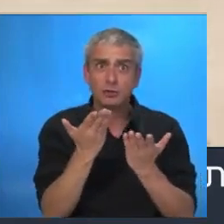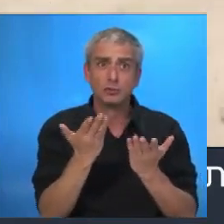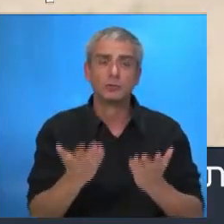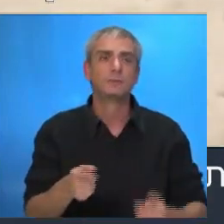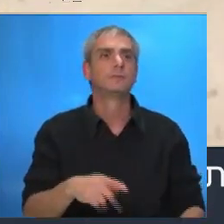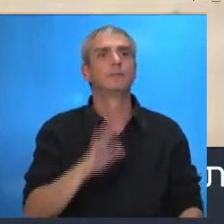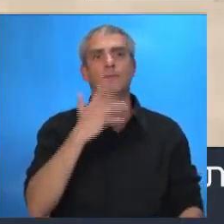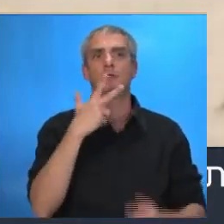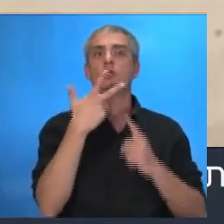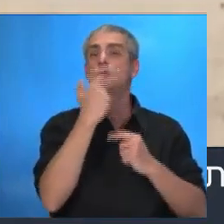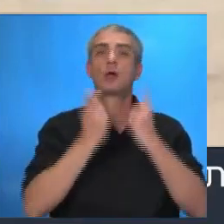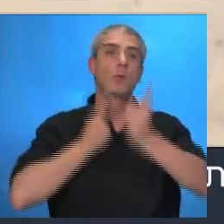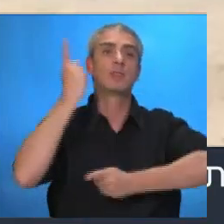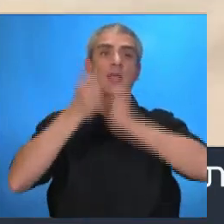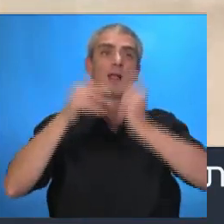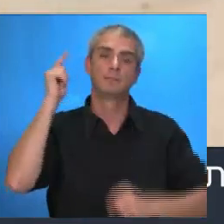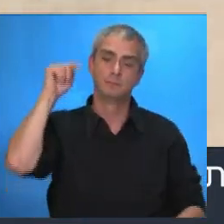start